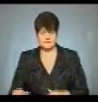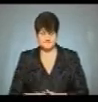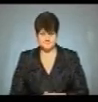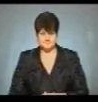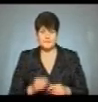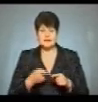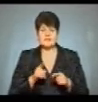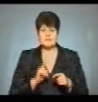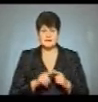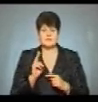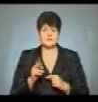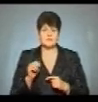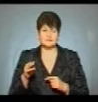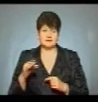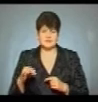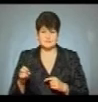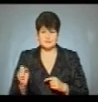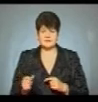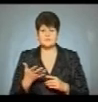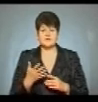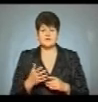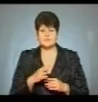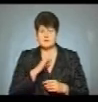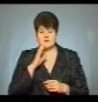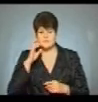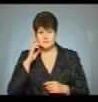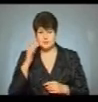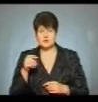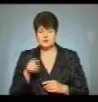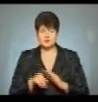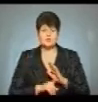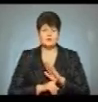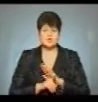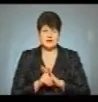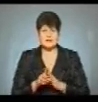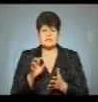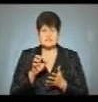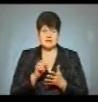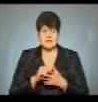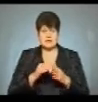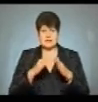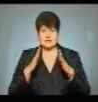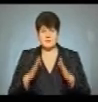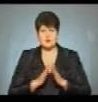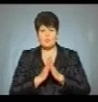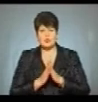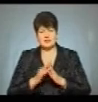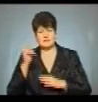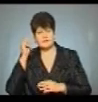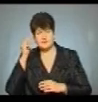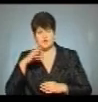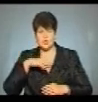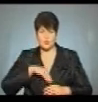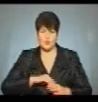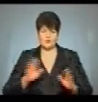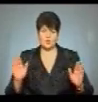Це архікатедральний собор непорочного зачаття Пресвятої Богородиці. Тут розпочинається заняття табору із молитви і вивчення духовної